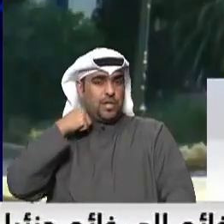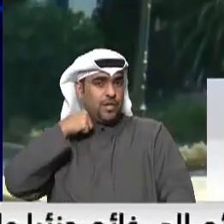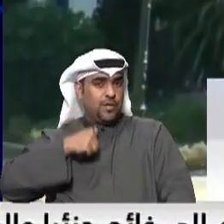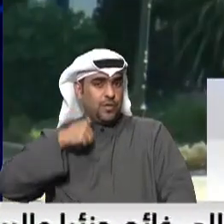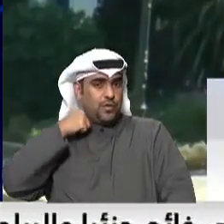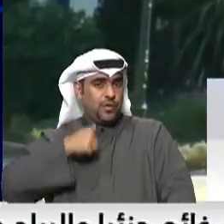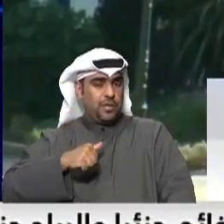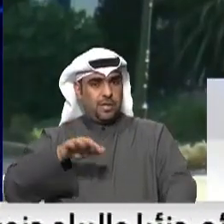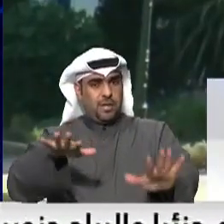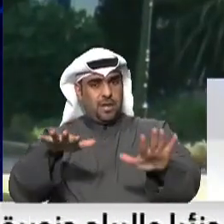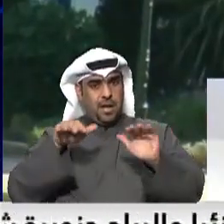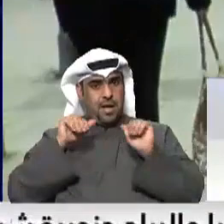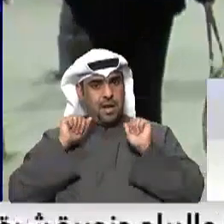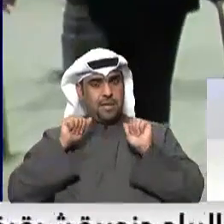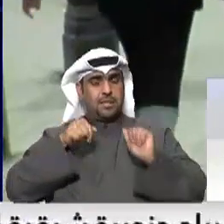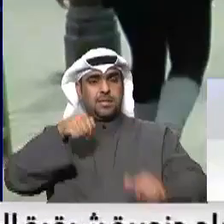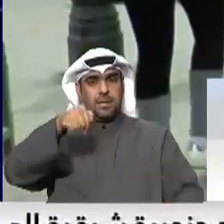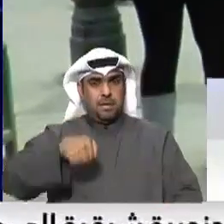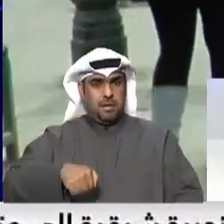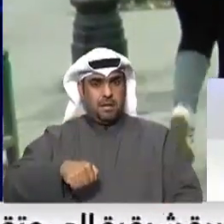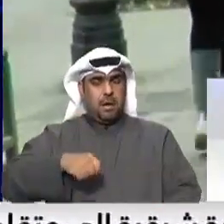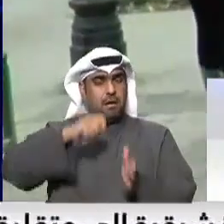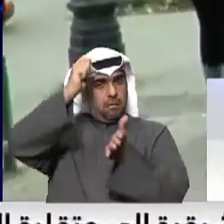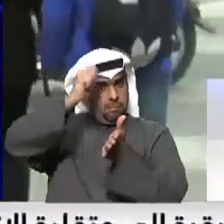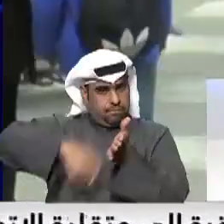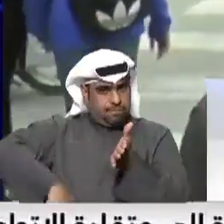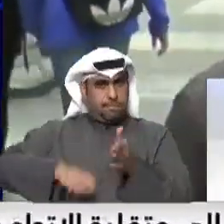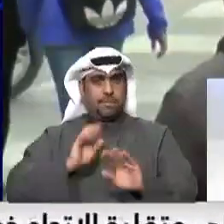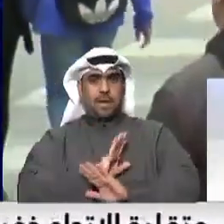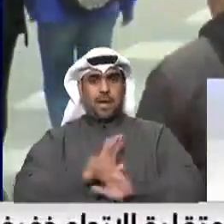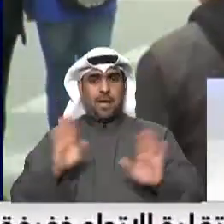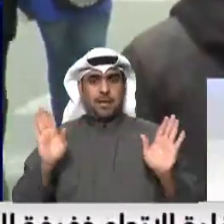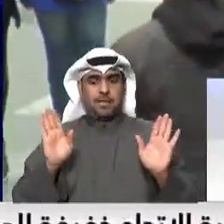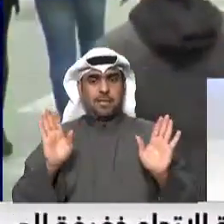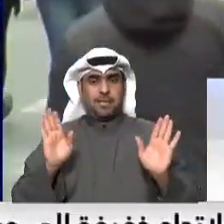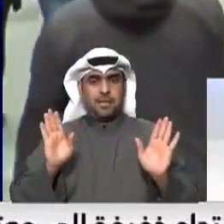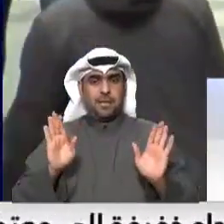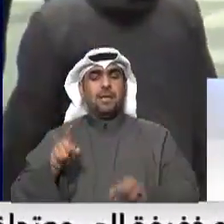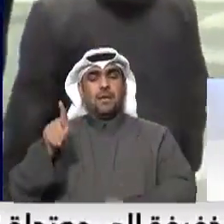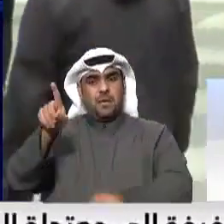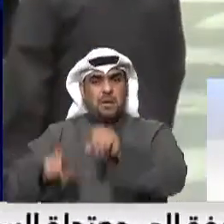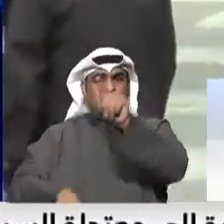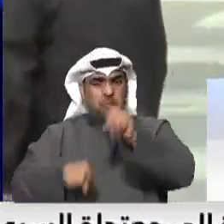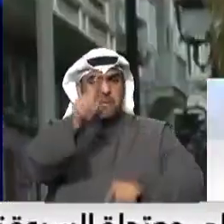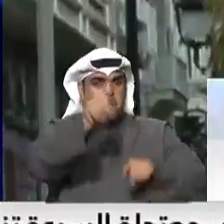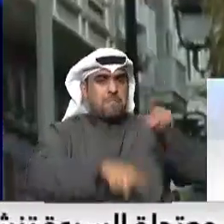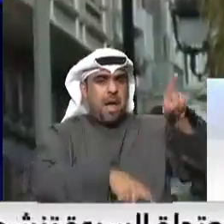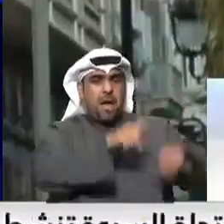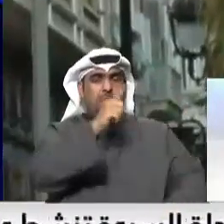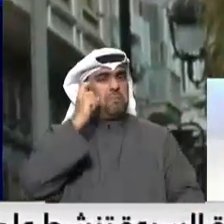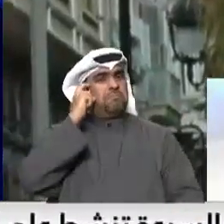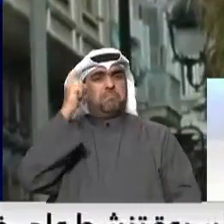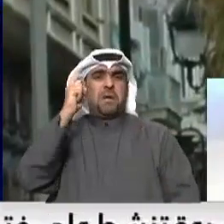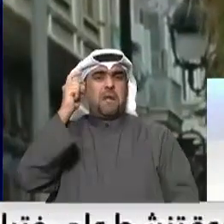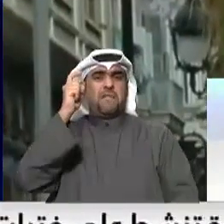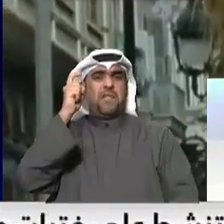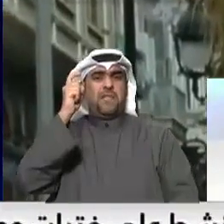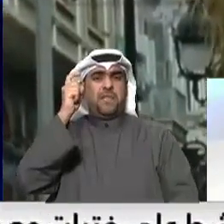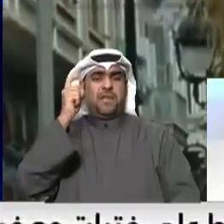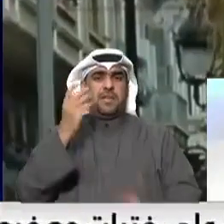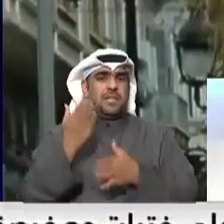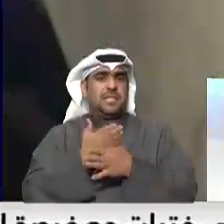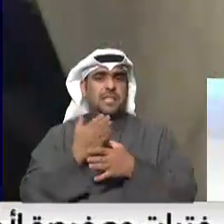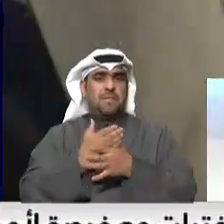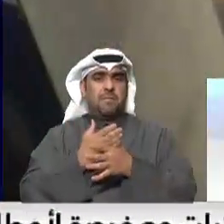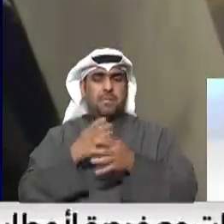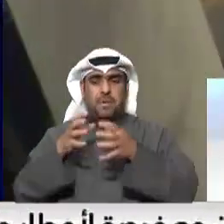الكتل البرلمانية، في حين البعض الآخر يعارض مثل هذه الكتل لأن السرقة